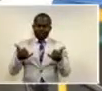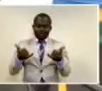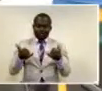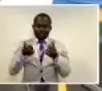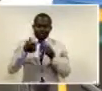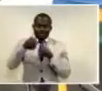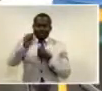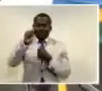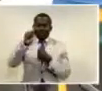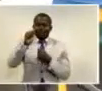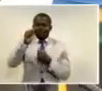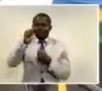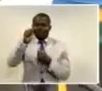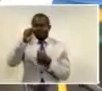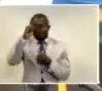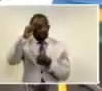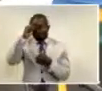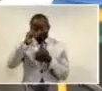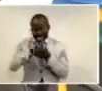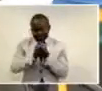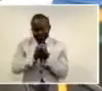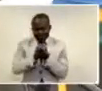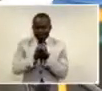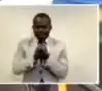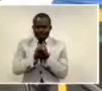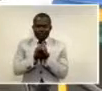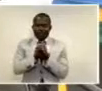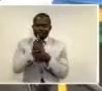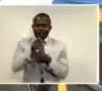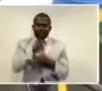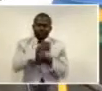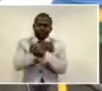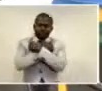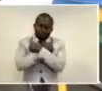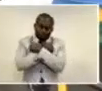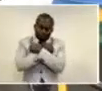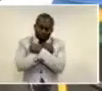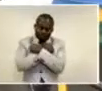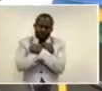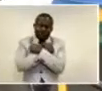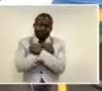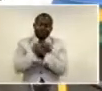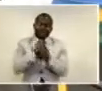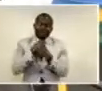icyo kizere cyose n'urwo rukundo babafitiye bifite ishingiro.